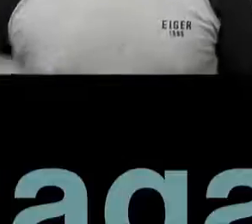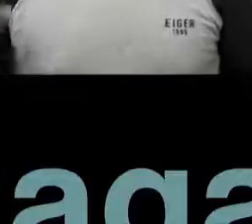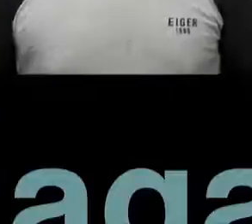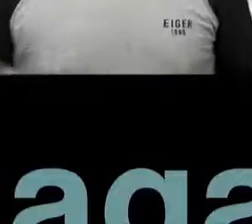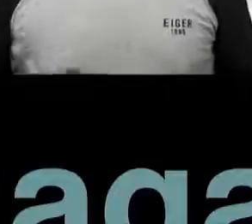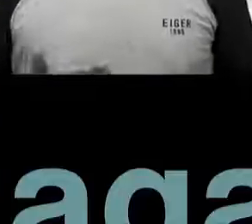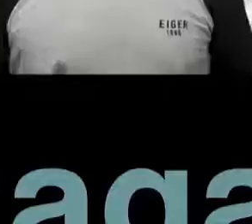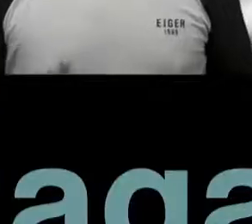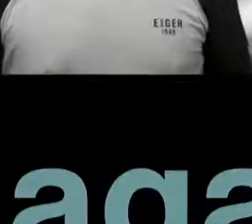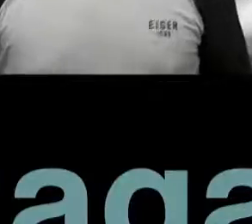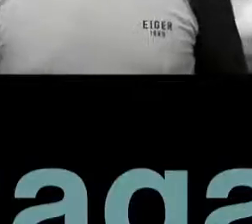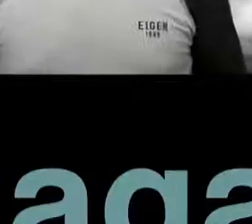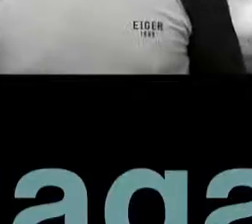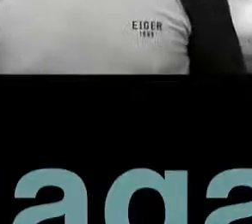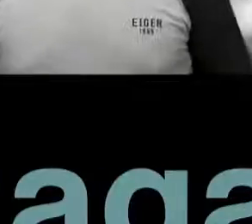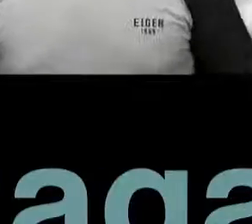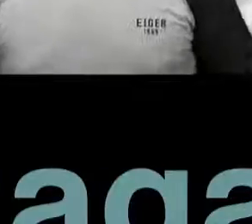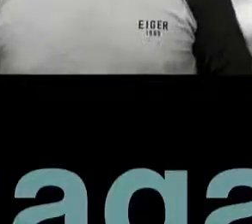makanya